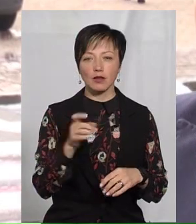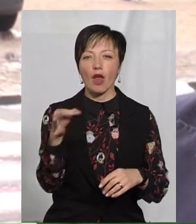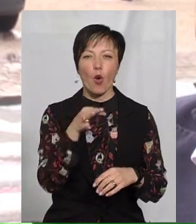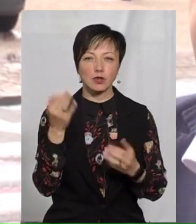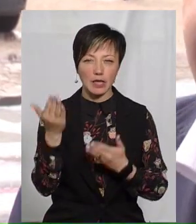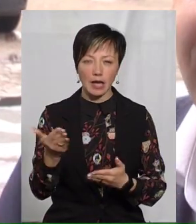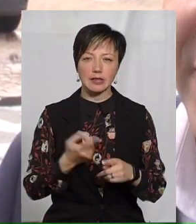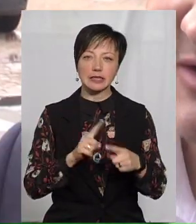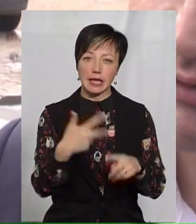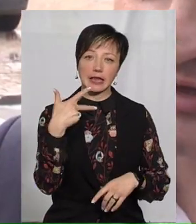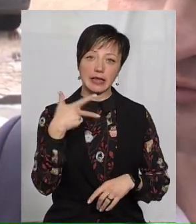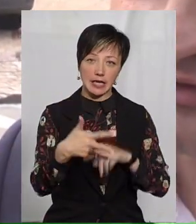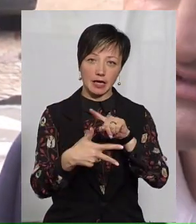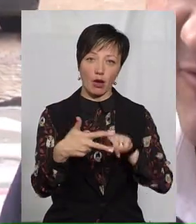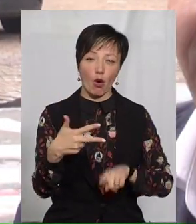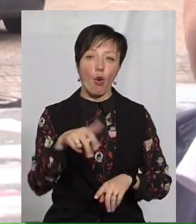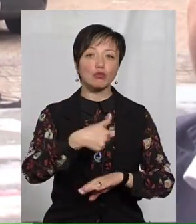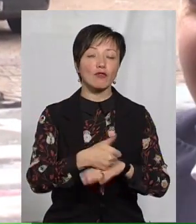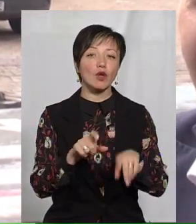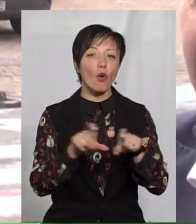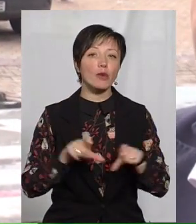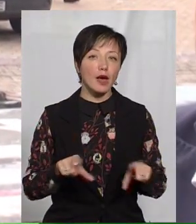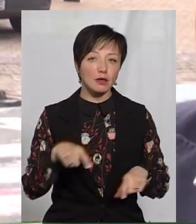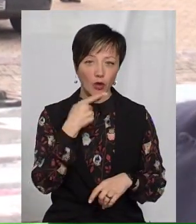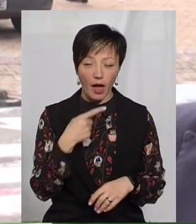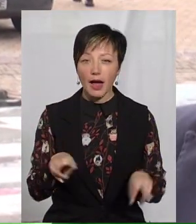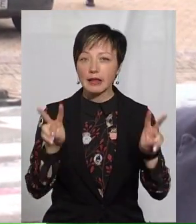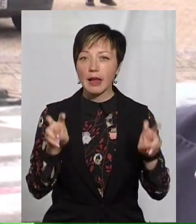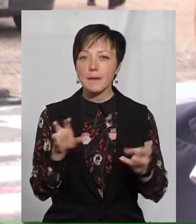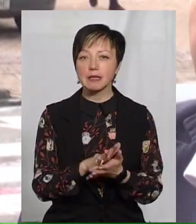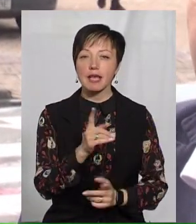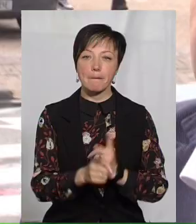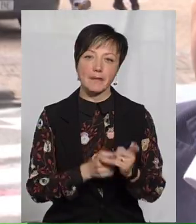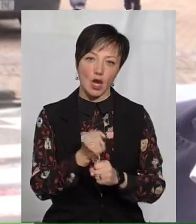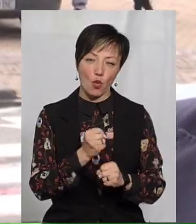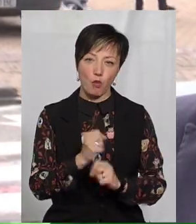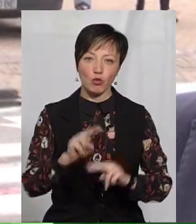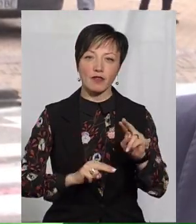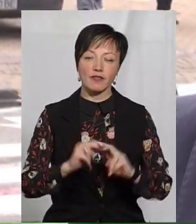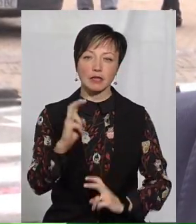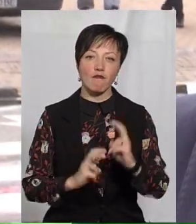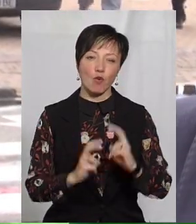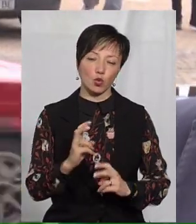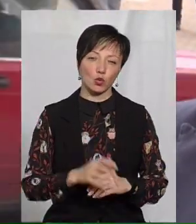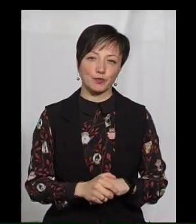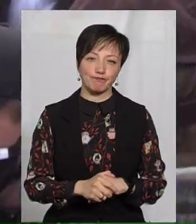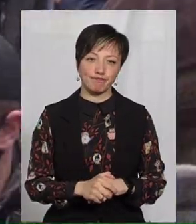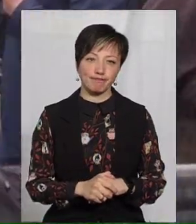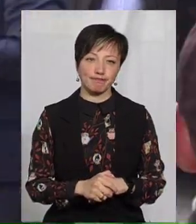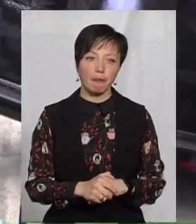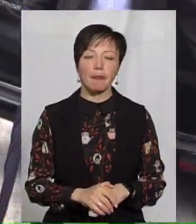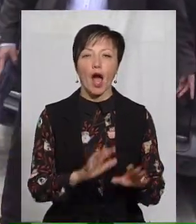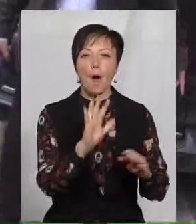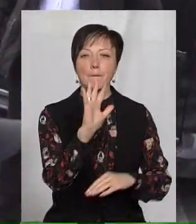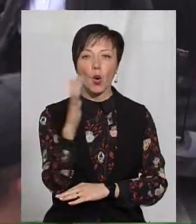Це от три основних об'єкти, про які ми, власне, говорили. Так само тема сміттєпереробки, будівництво сміттєпереробного заводу зачіпалося.